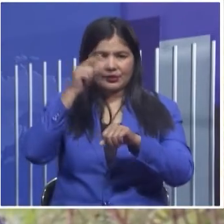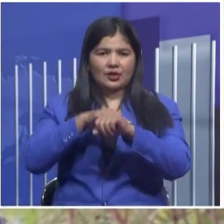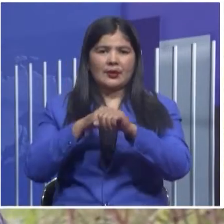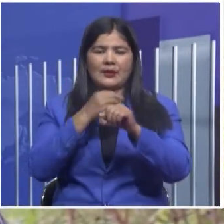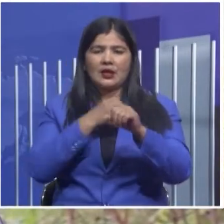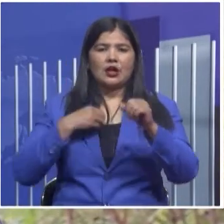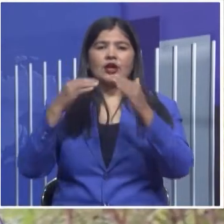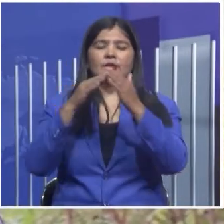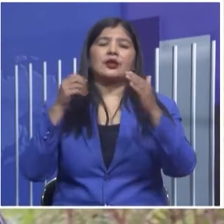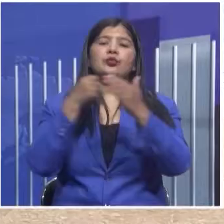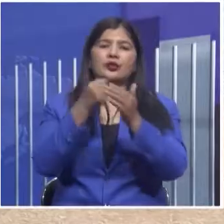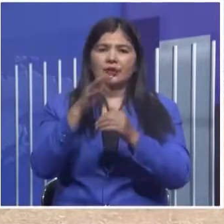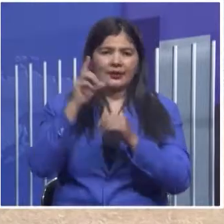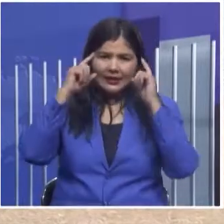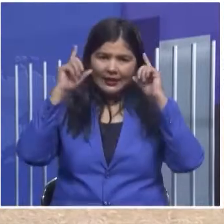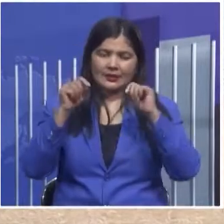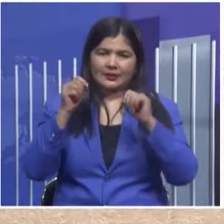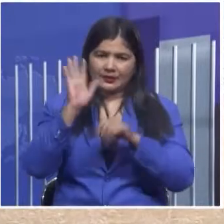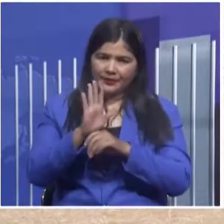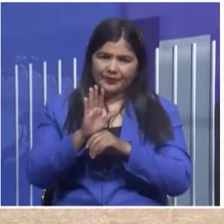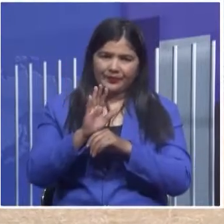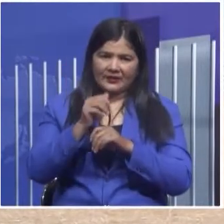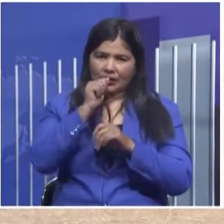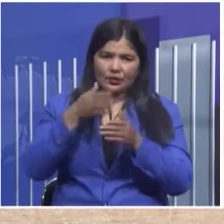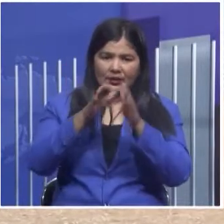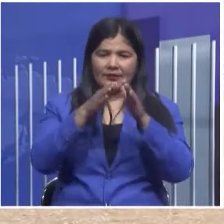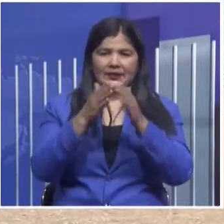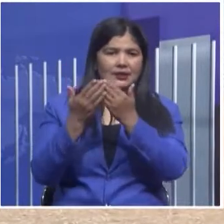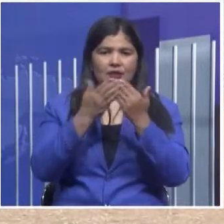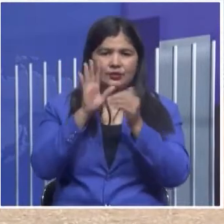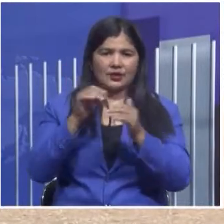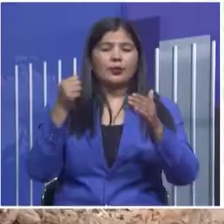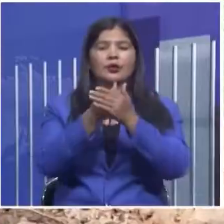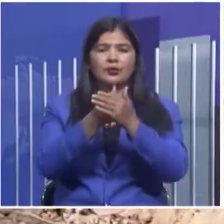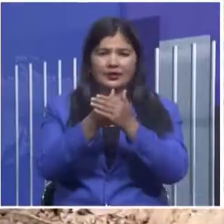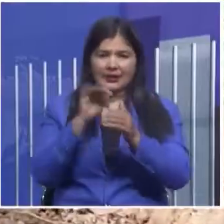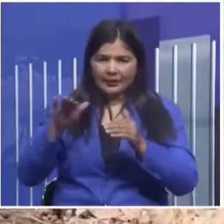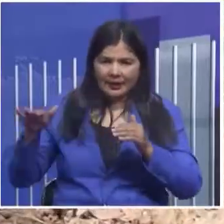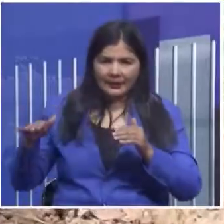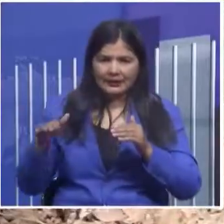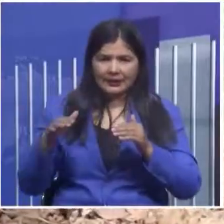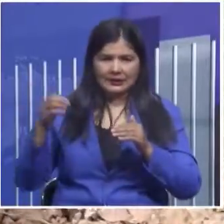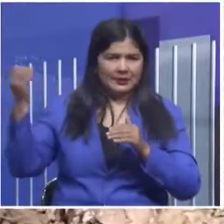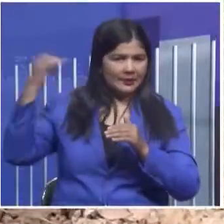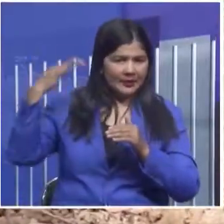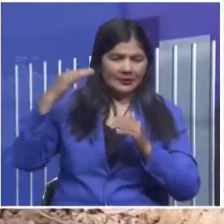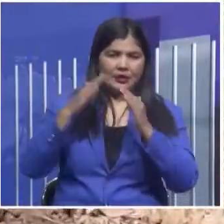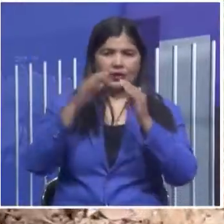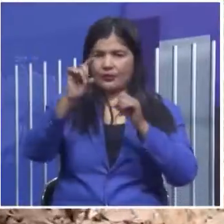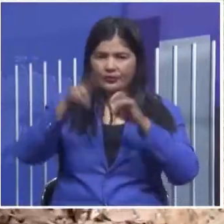भएदेखि चाहिँ अब आशावादी छौँ। मसोट खोला पारी विद्यालय छ, त्यहाँ पढ्न पुगेका बालबालिका बर्खामा घर फर्किन सक्ने अवस्था